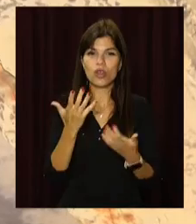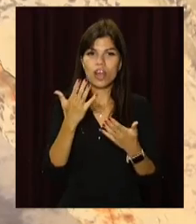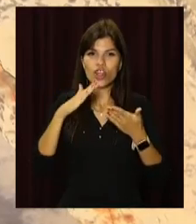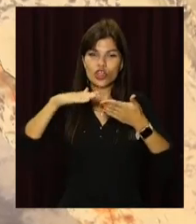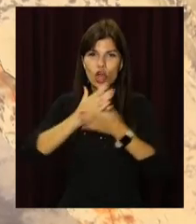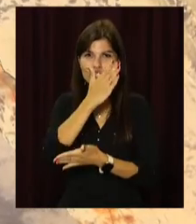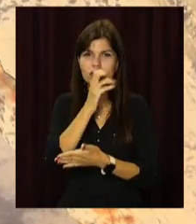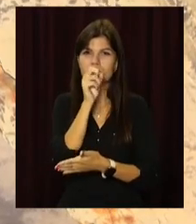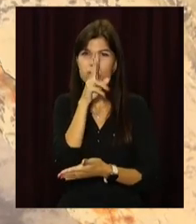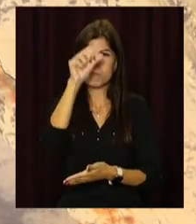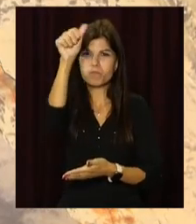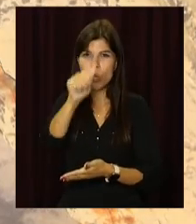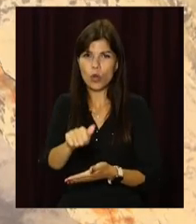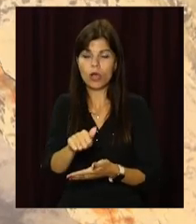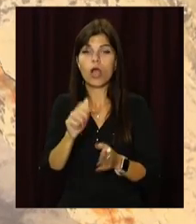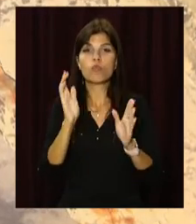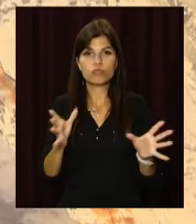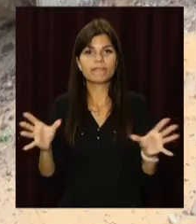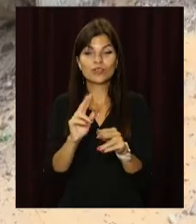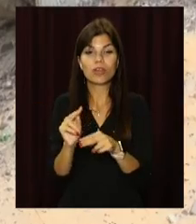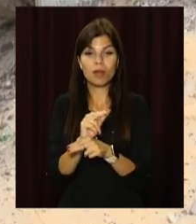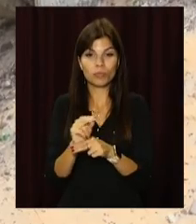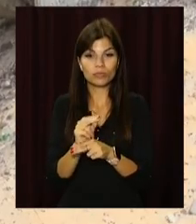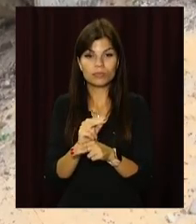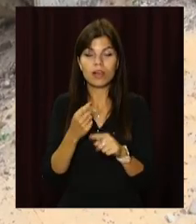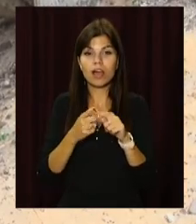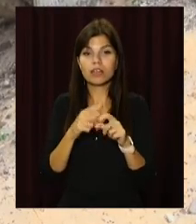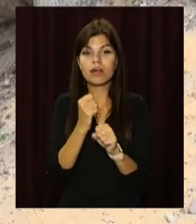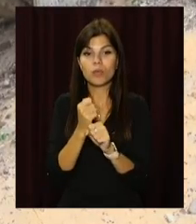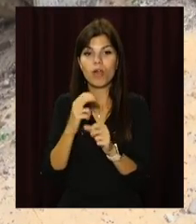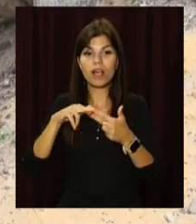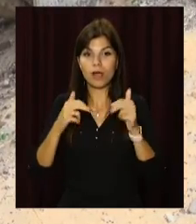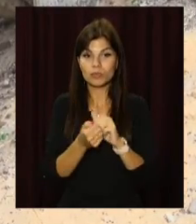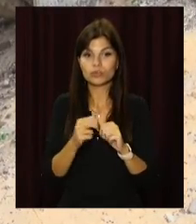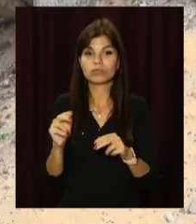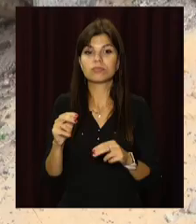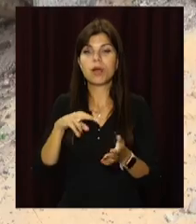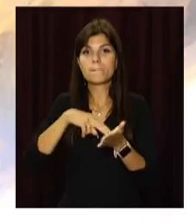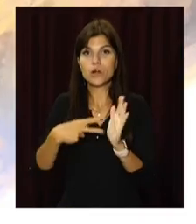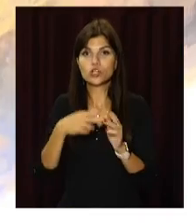тріщин. Все це буде ремонтуватися. Усі роботи на мостах у Кам'янському